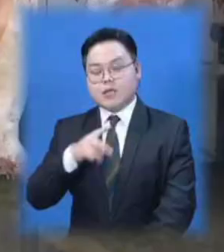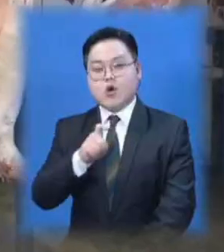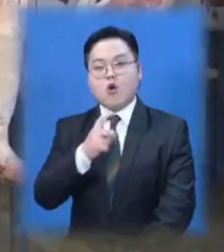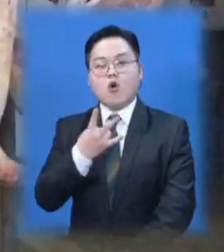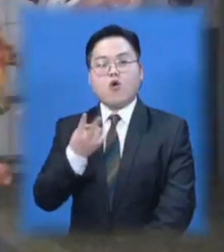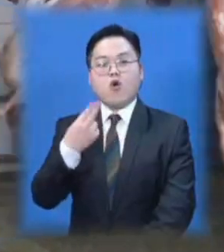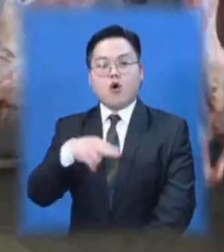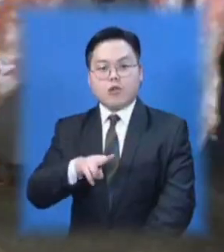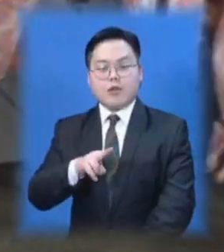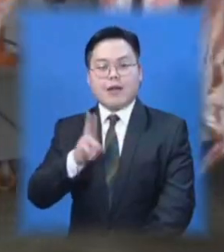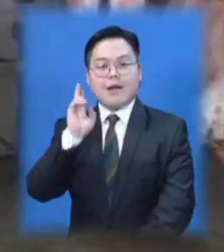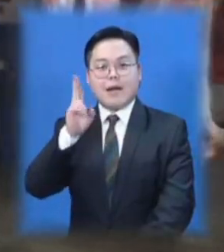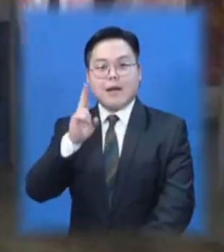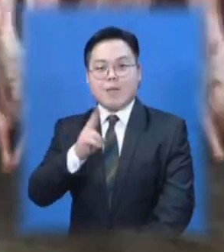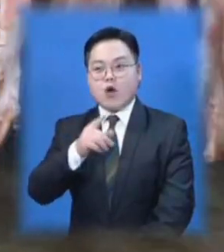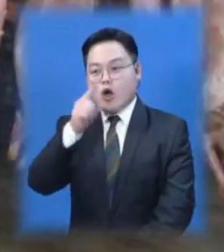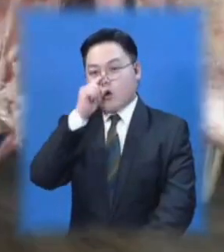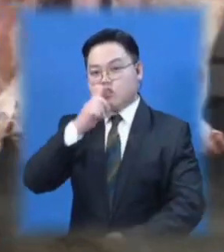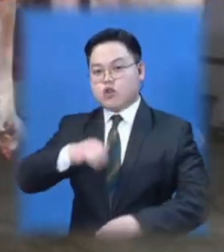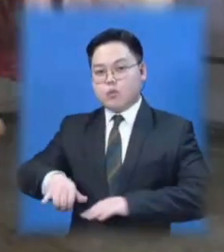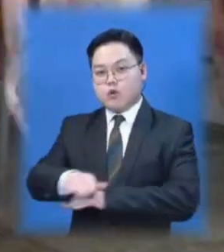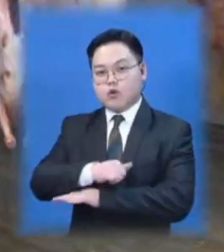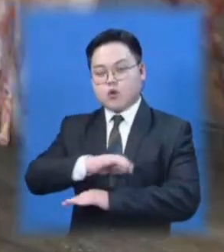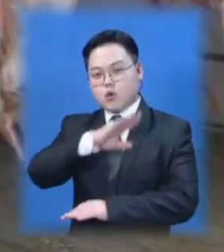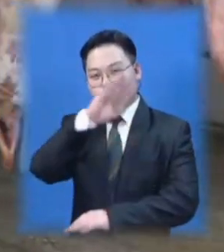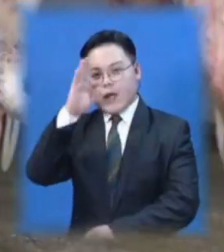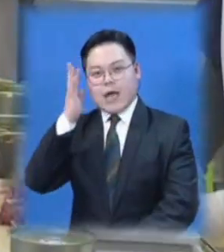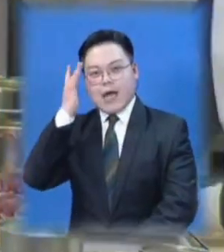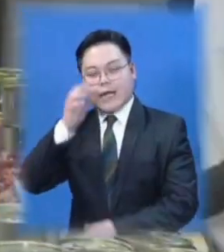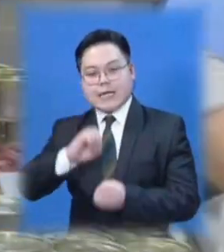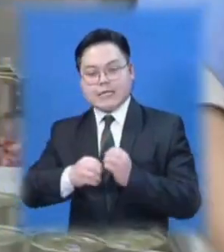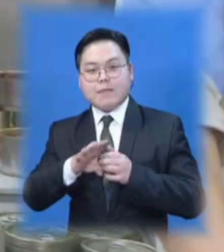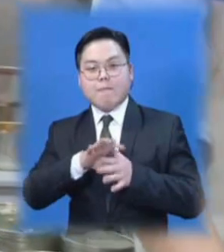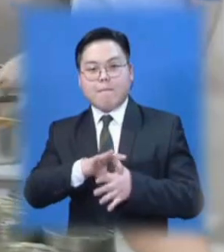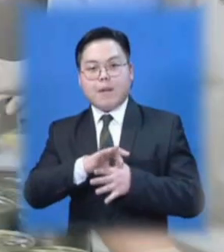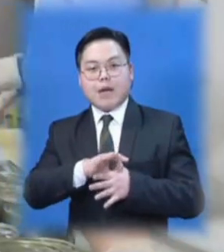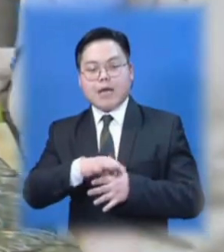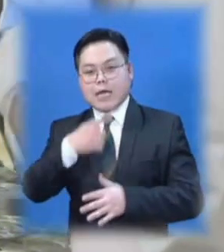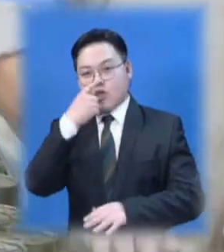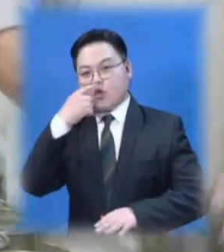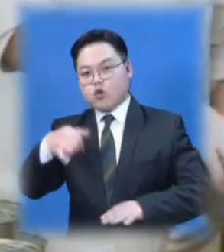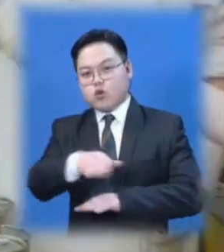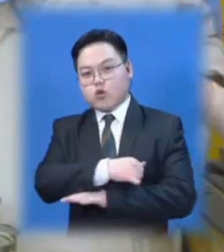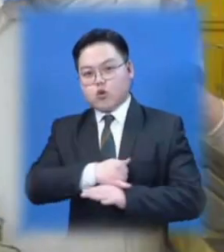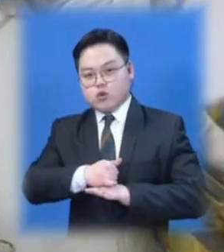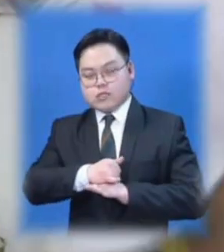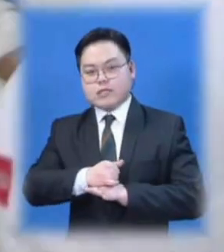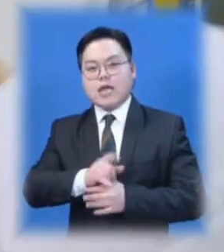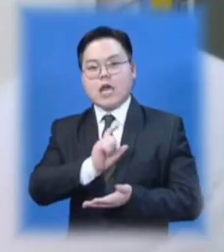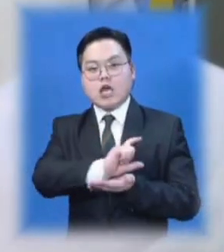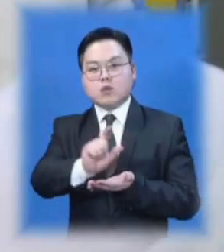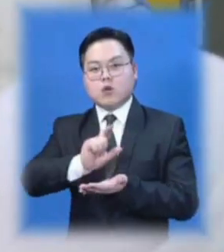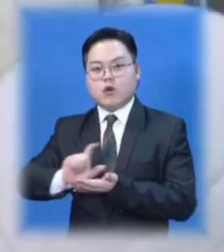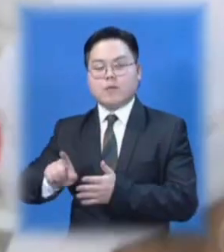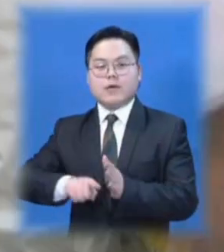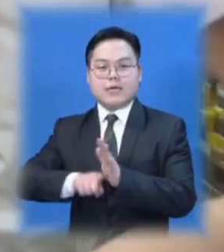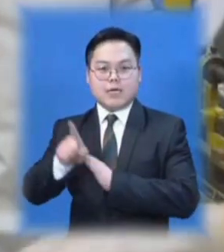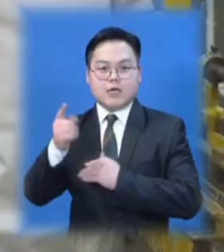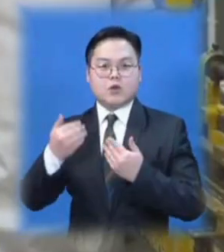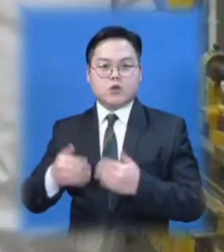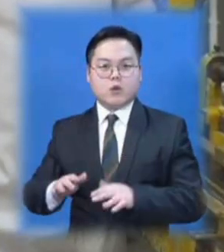одоогоор нөөц бүтээгдэхүүний орц холбооны орцод дулааны аргаар болсон махан бүтээгдэхүүнээ бүгд нарийн тавьсан экспортлож эхэлж байна.